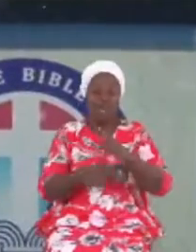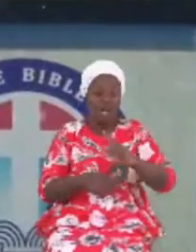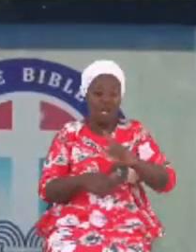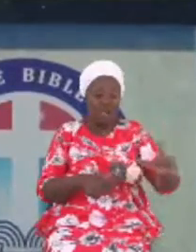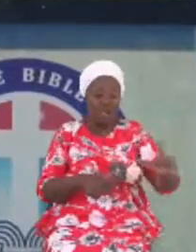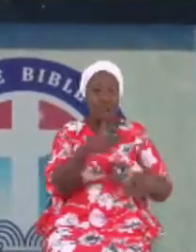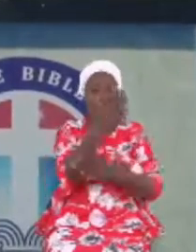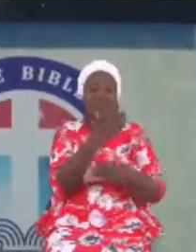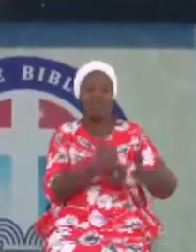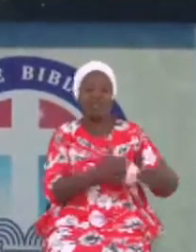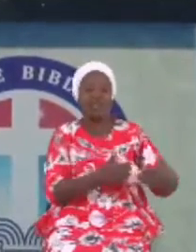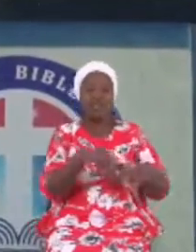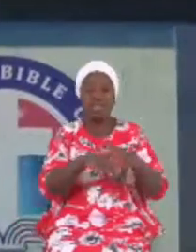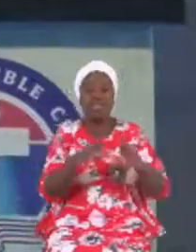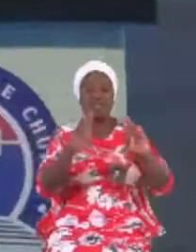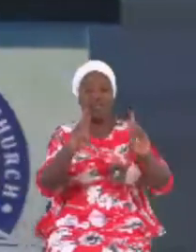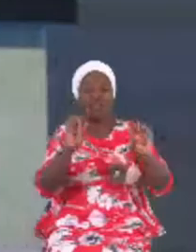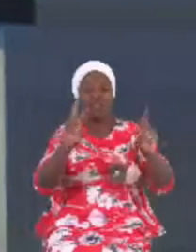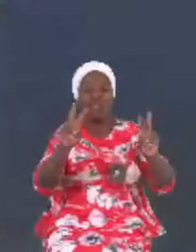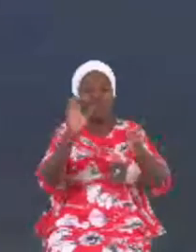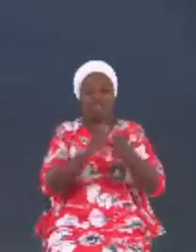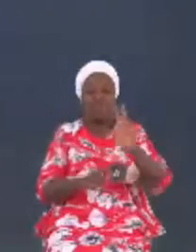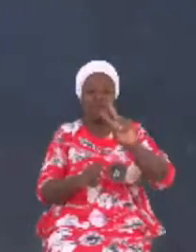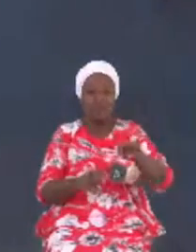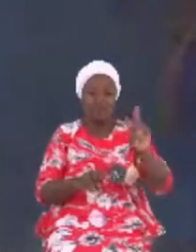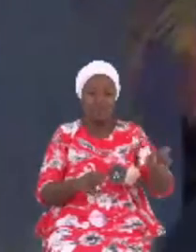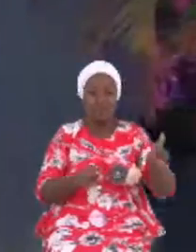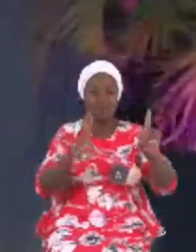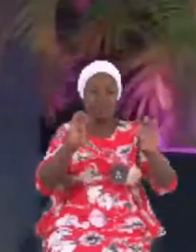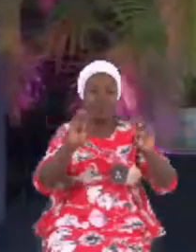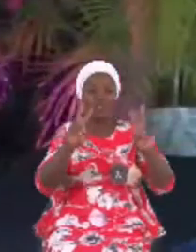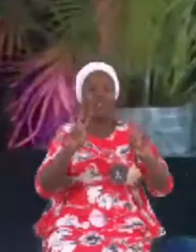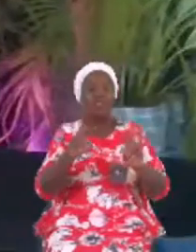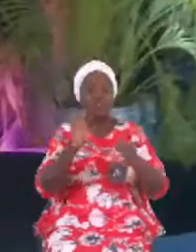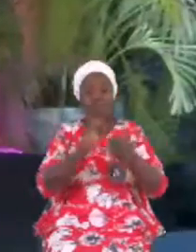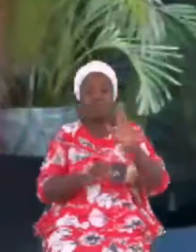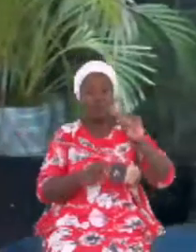à gauche. Apocalypse 22,